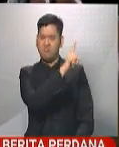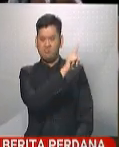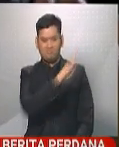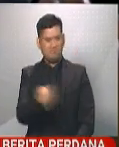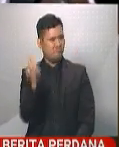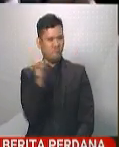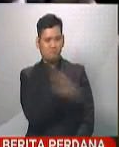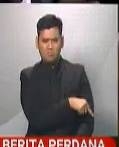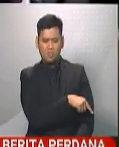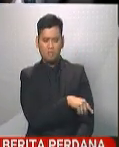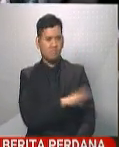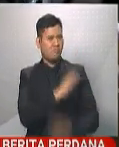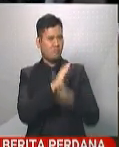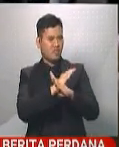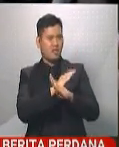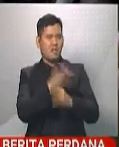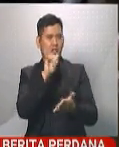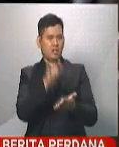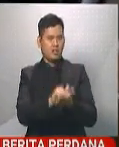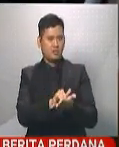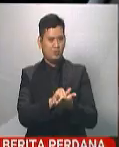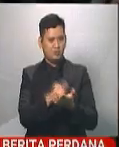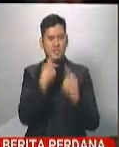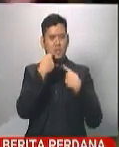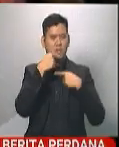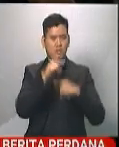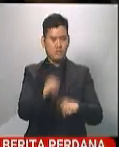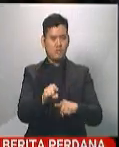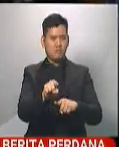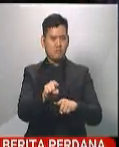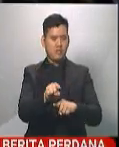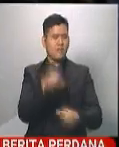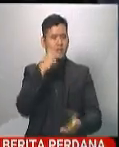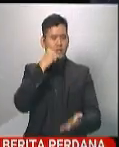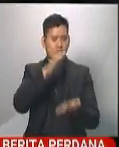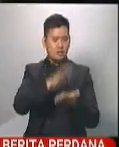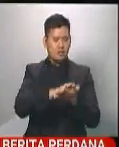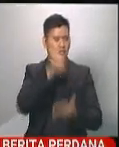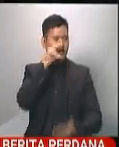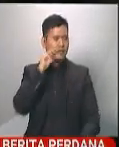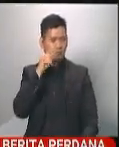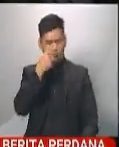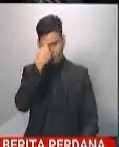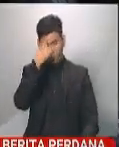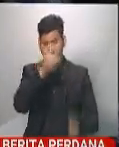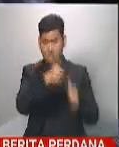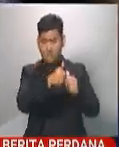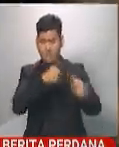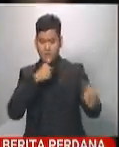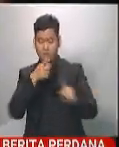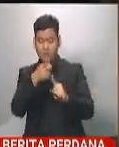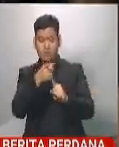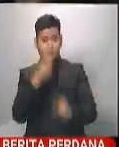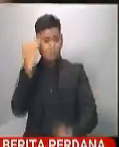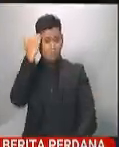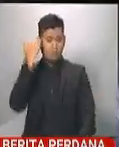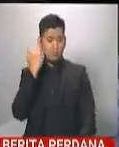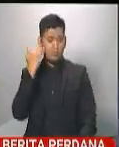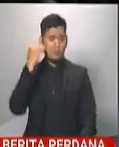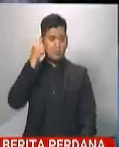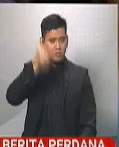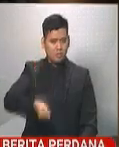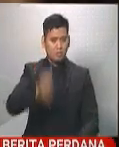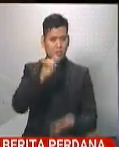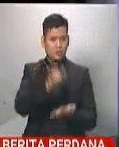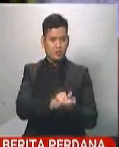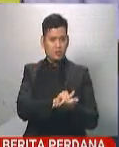menyatakan ia adalah alasan tertuduh untuk mengelak daripada menghadiri perbicaraan tersebut. Hakim mengarahkan perbicaraan disambung semula